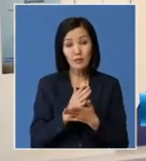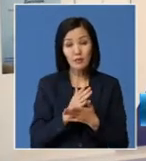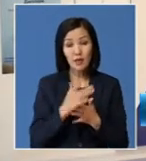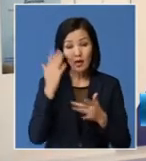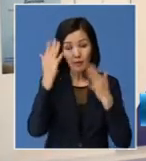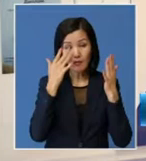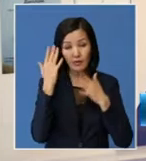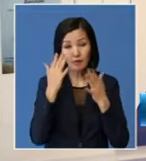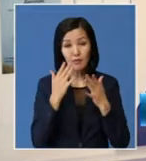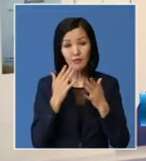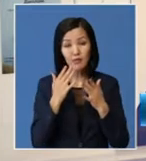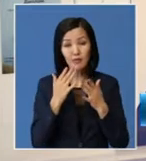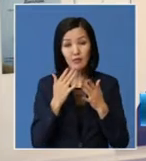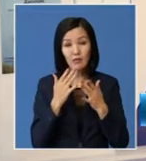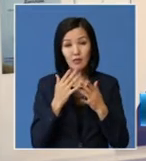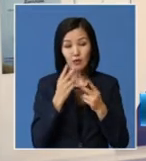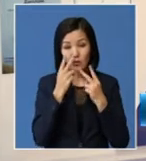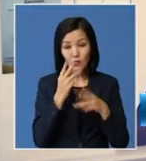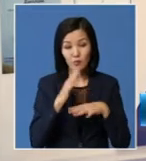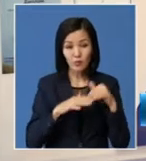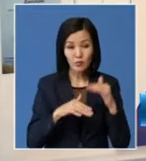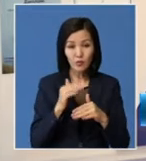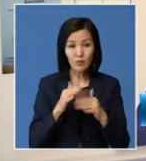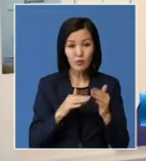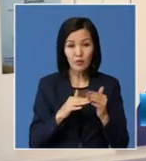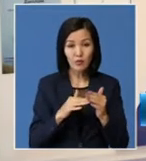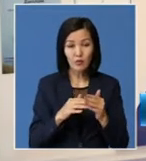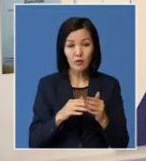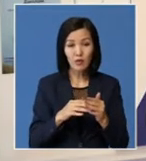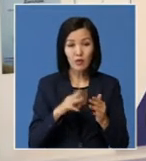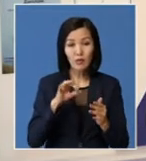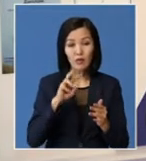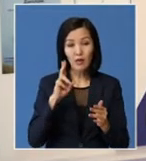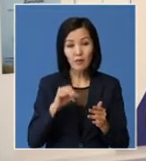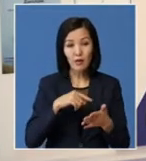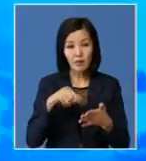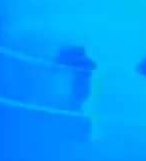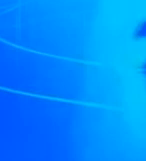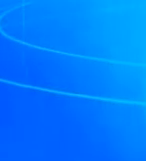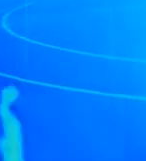армандаймыз. Бірақ оның көрінетін түсі көзбен көріп қолмен ұстайтын нәрсесіне ол таңба, ол әліпби, ол тіл.